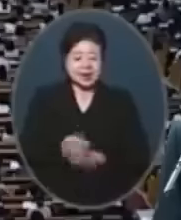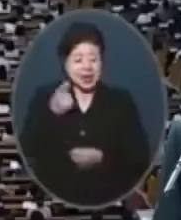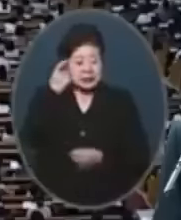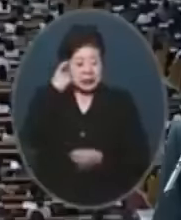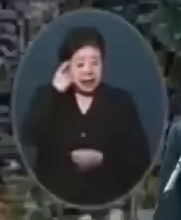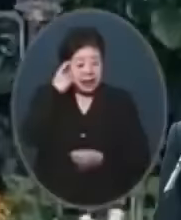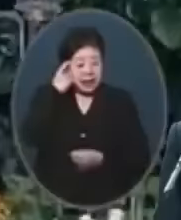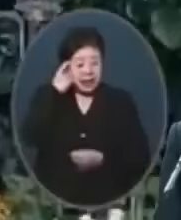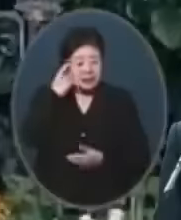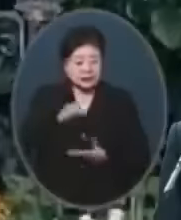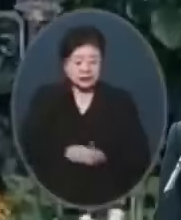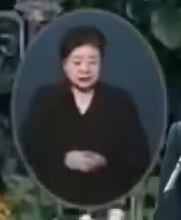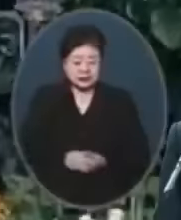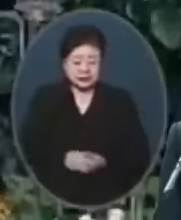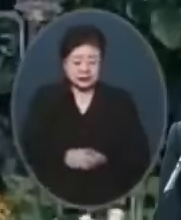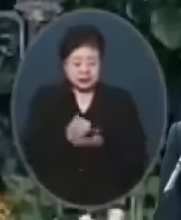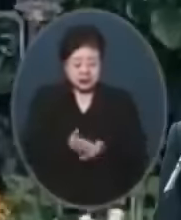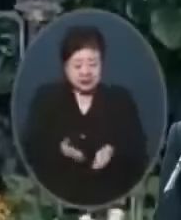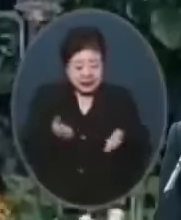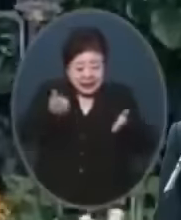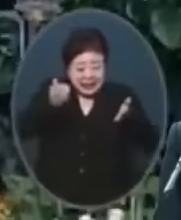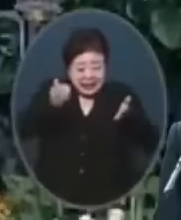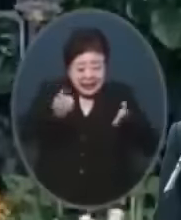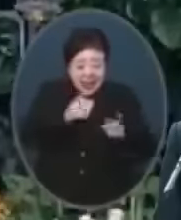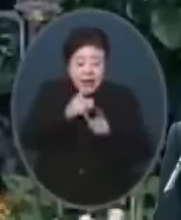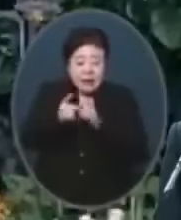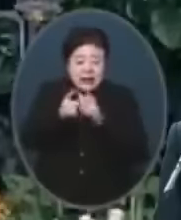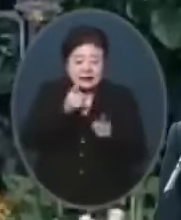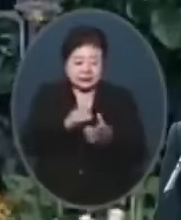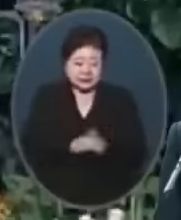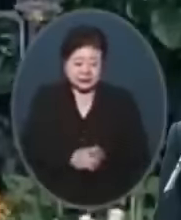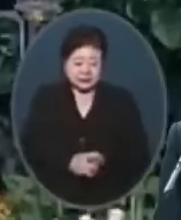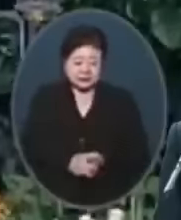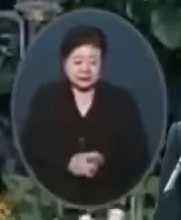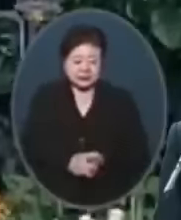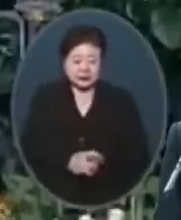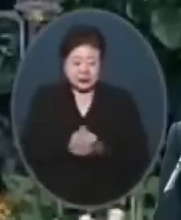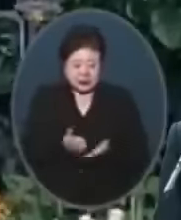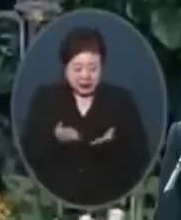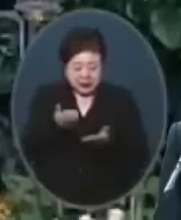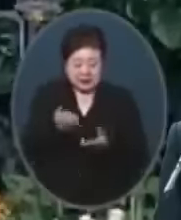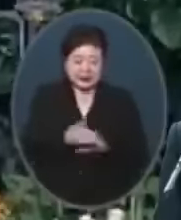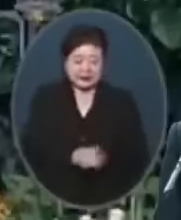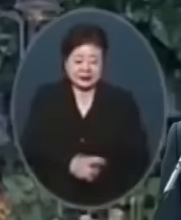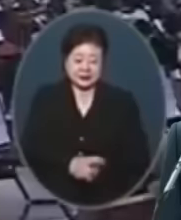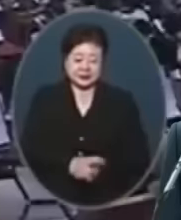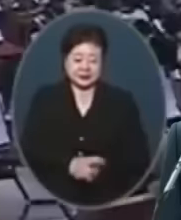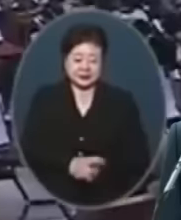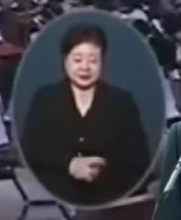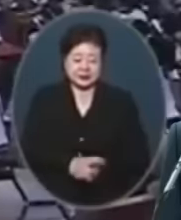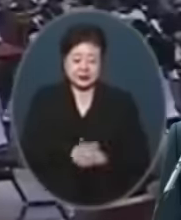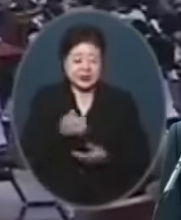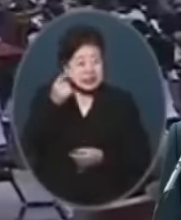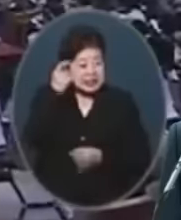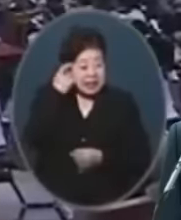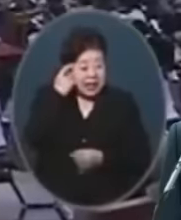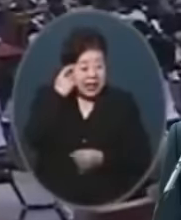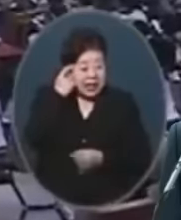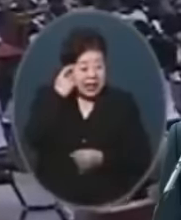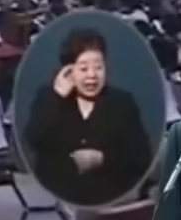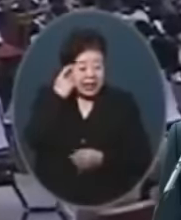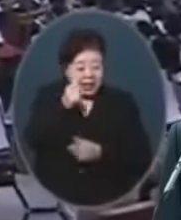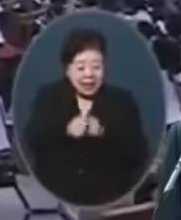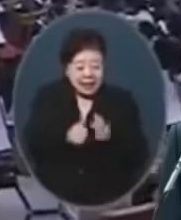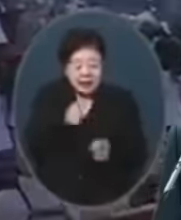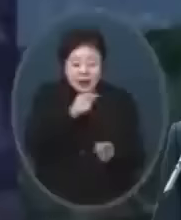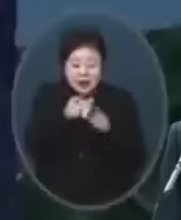생각에는 그릇에 말씀을 담아야 되는 것입니다. 우리의 생각에